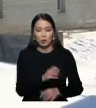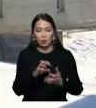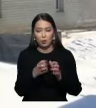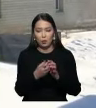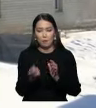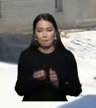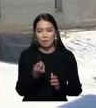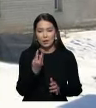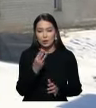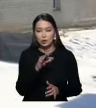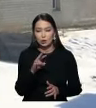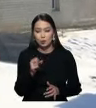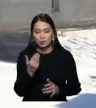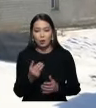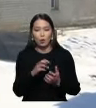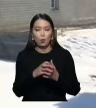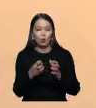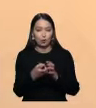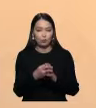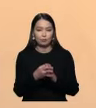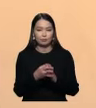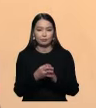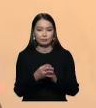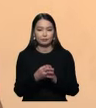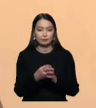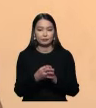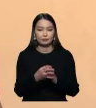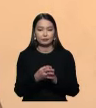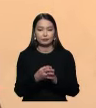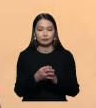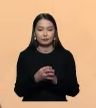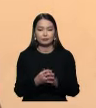Бершугире суровый, зимы длятся по 5-6 месяцев.